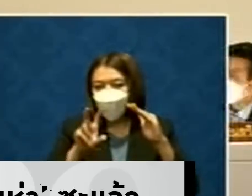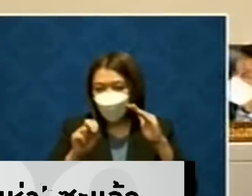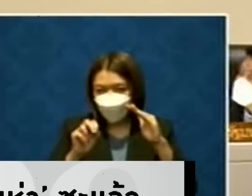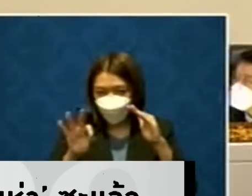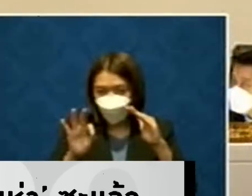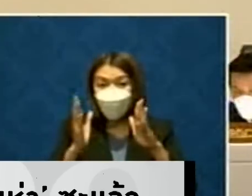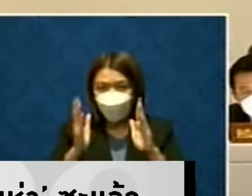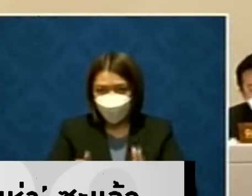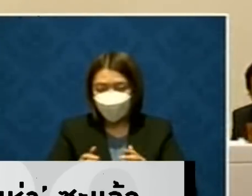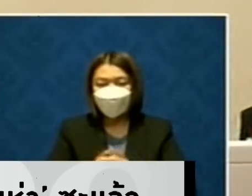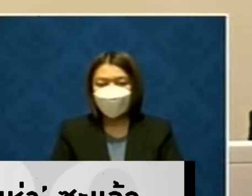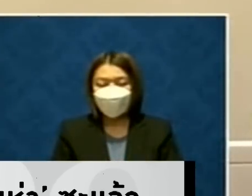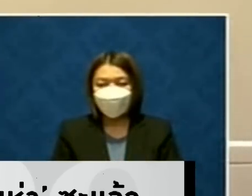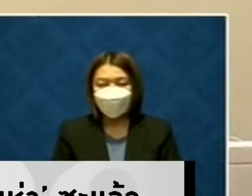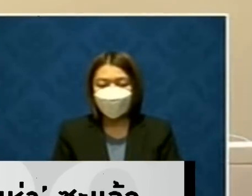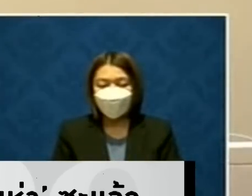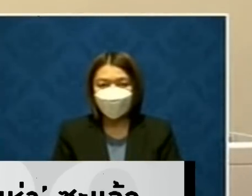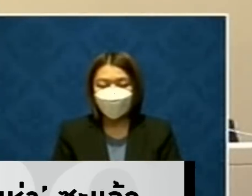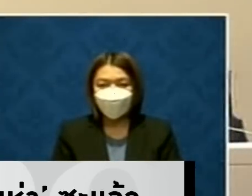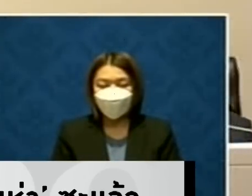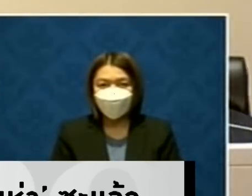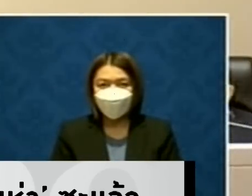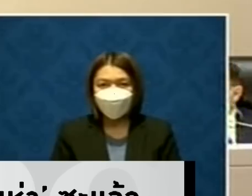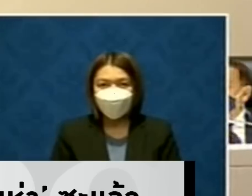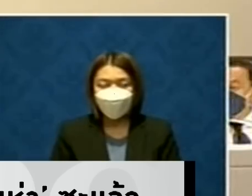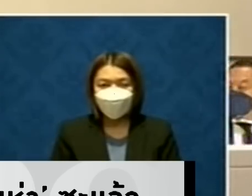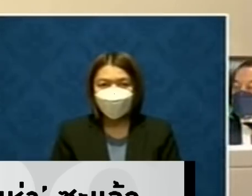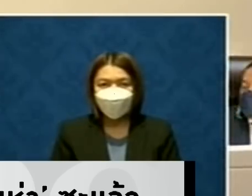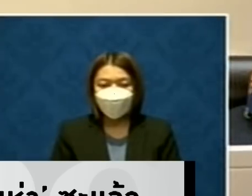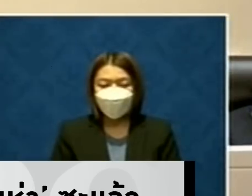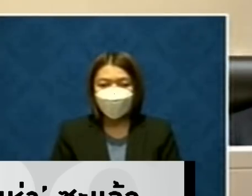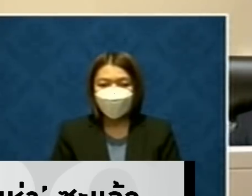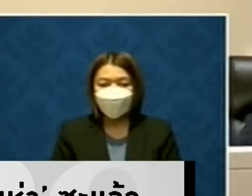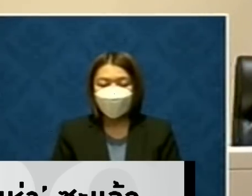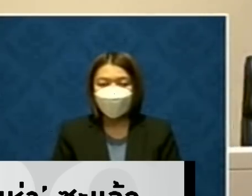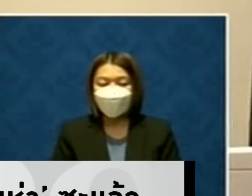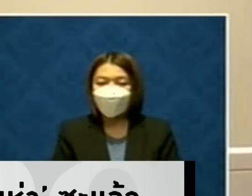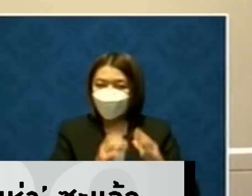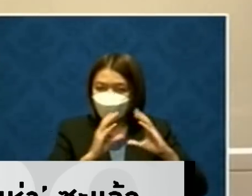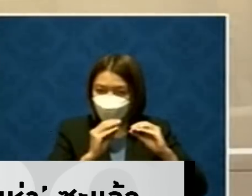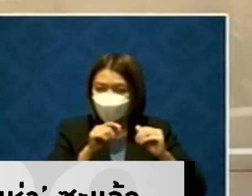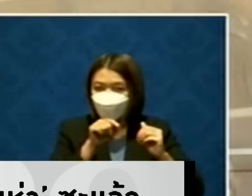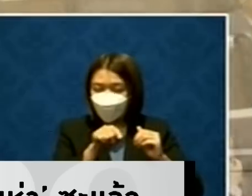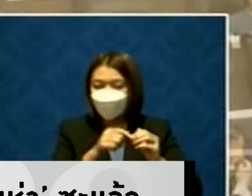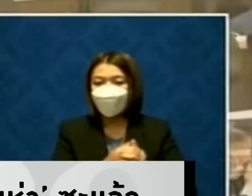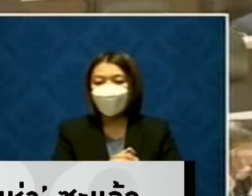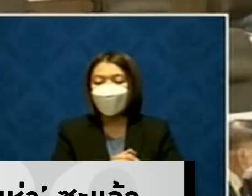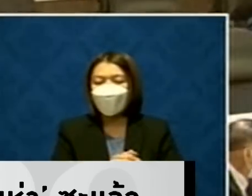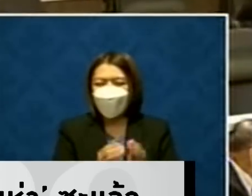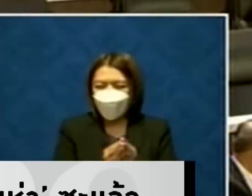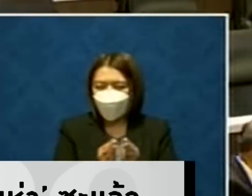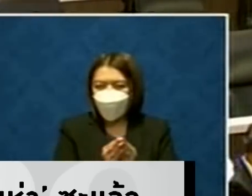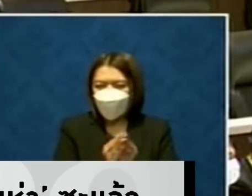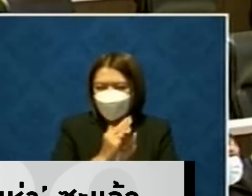าง ใช่ มั้ยอย่าให้แกประกาศอะไรเลยจะเสี่ยงให้แกอยู่เงียบๆเ ถอะก็ณจุดนี้จะต้องหันมาสนับสนุนแบบว่าระ